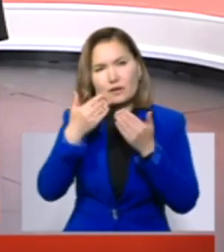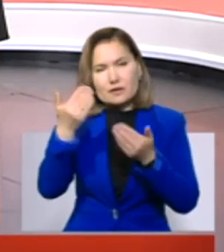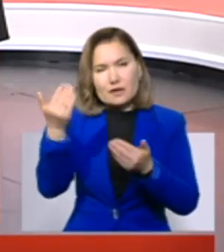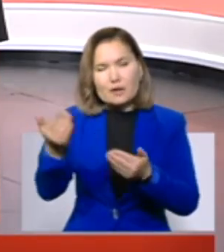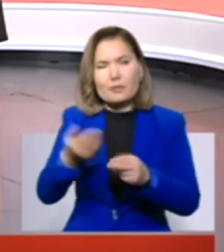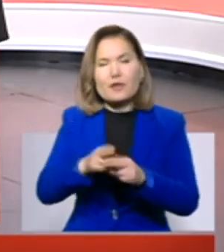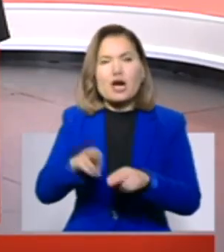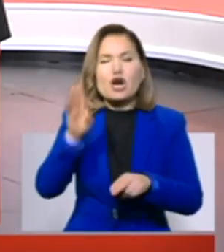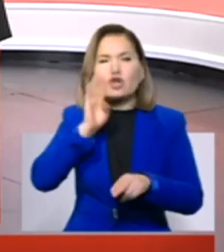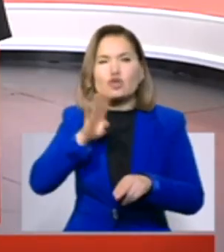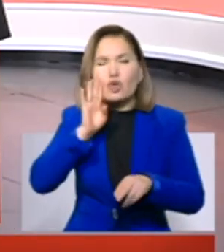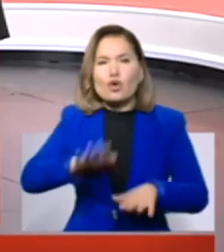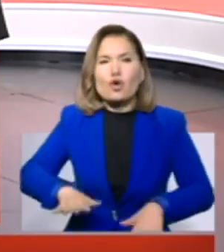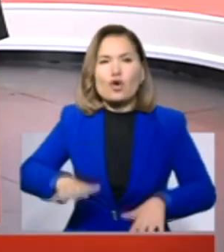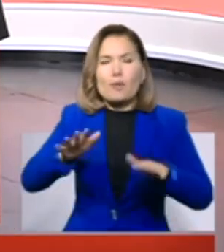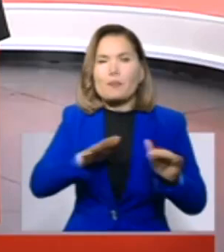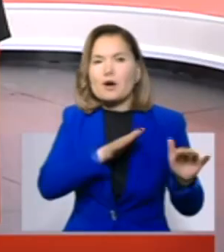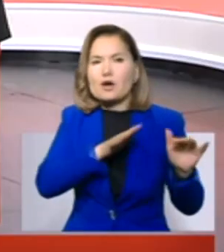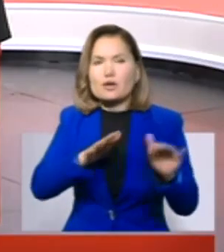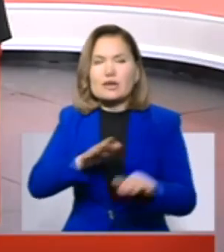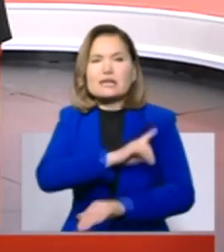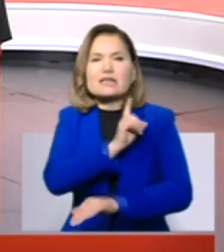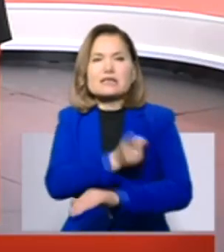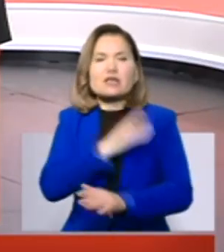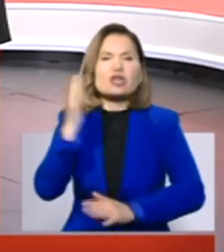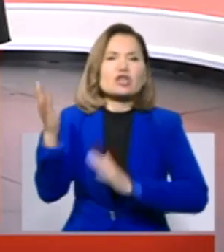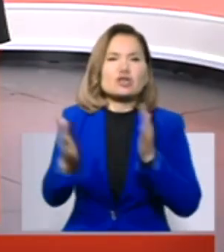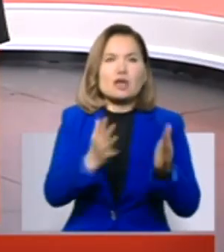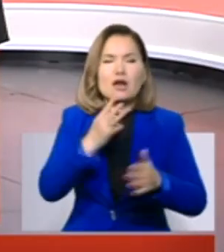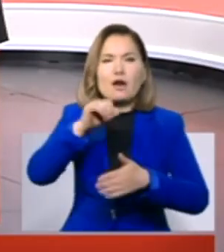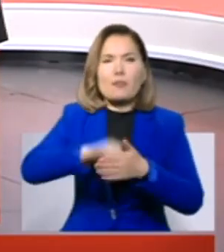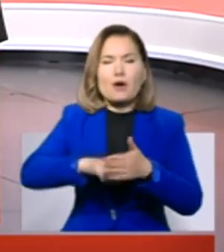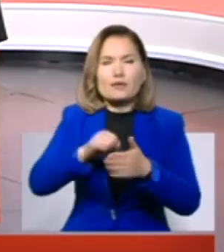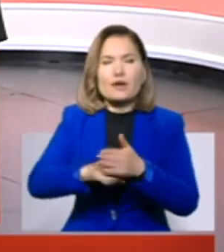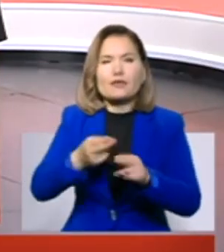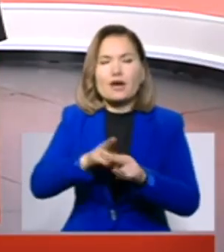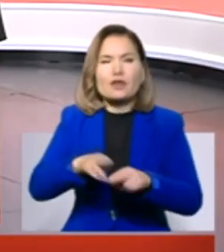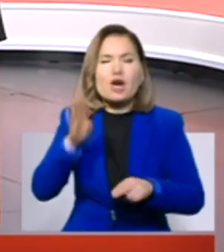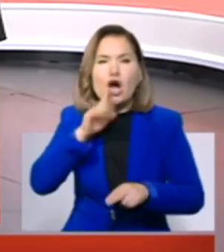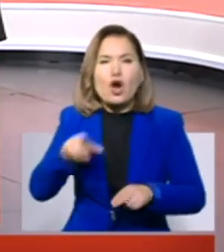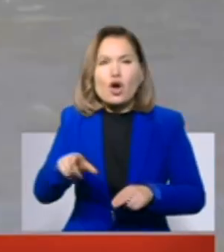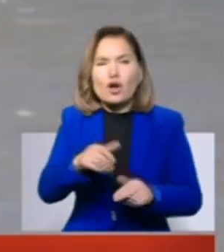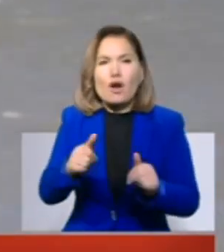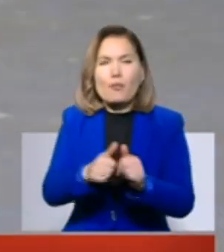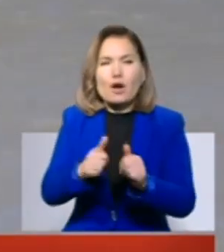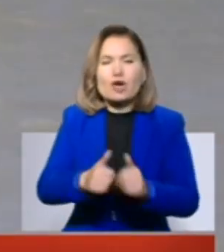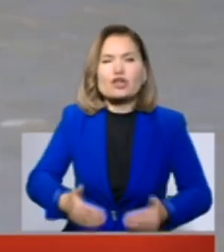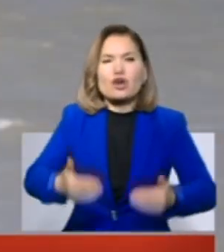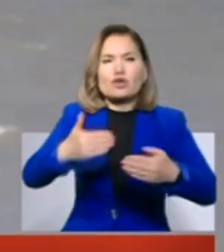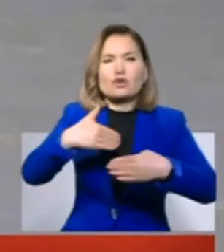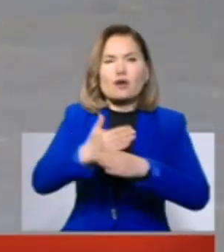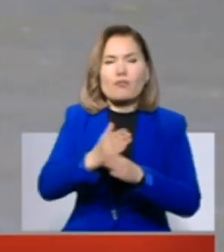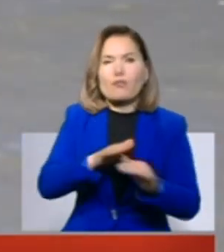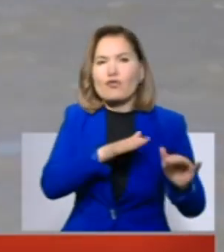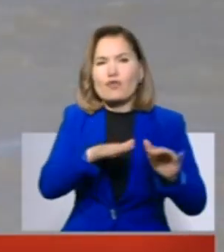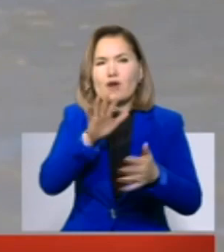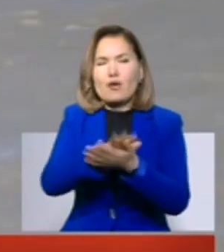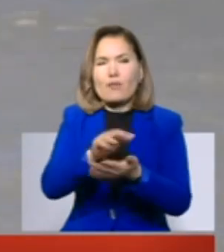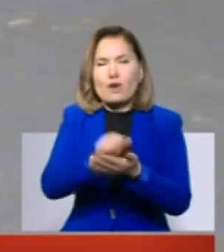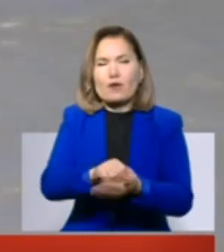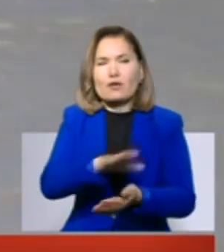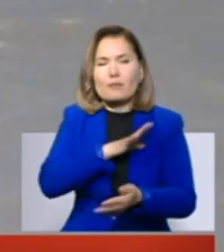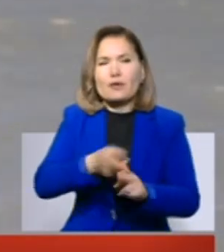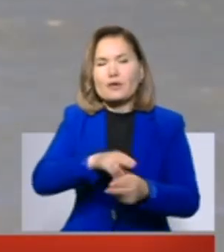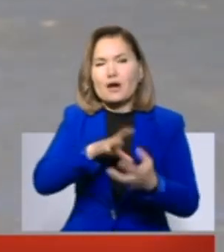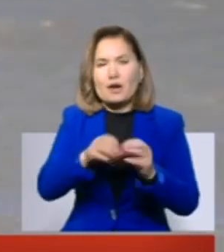Армангүл, судың көптігімен бүгінгі желдің күшеуіне байланысты Соколок канал бойындағы бөгеттерді су бұзып кетті. Негізінде су бұзып